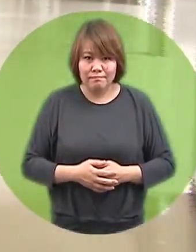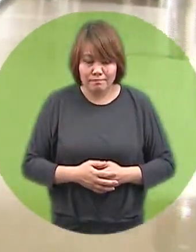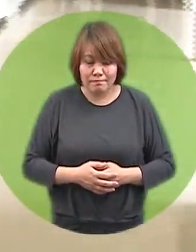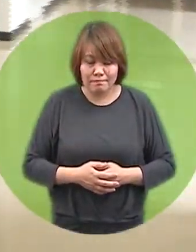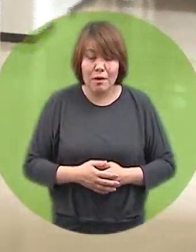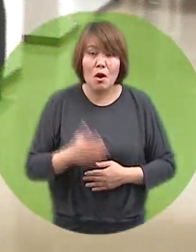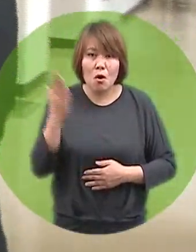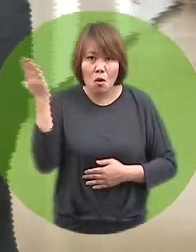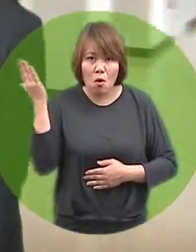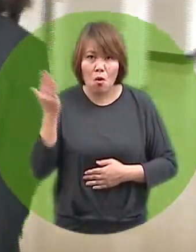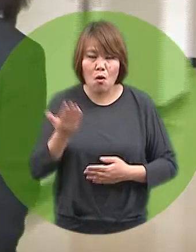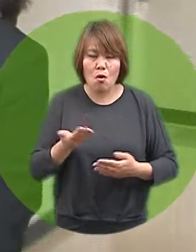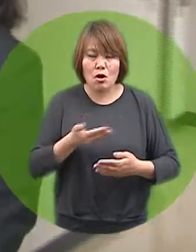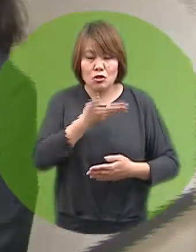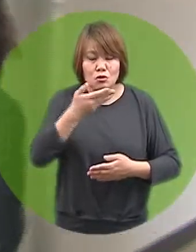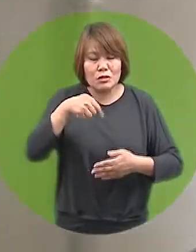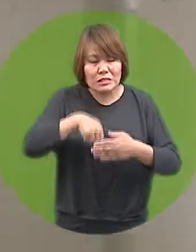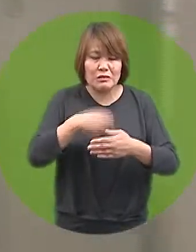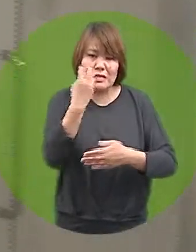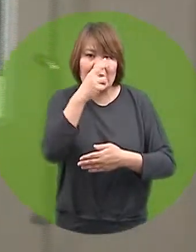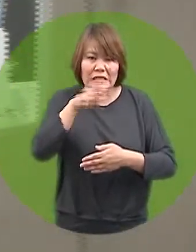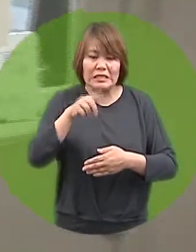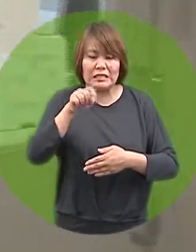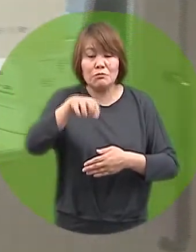こちらが水質管理事務所です。